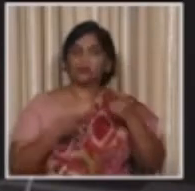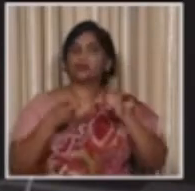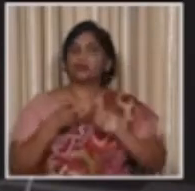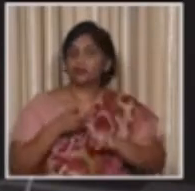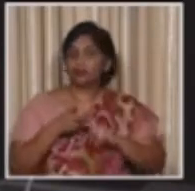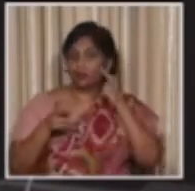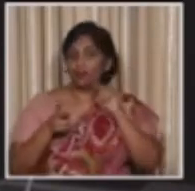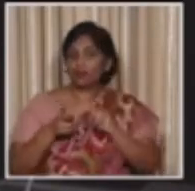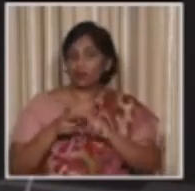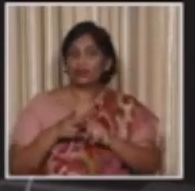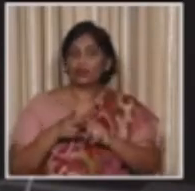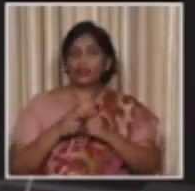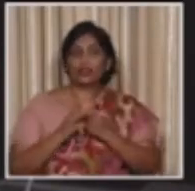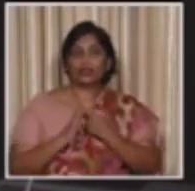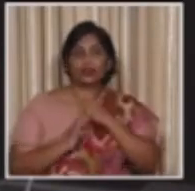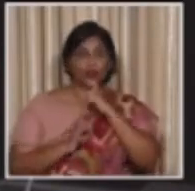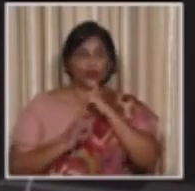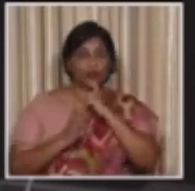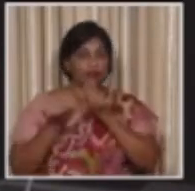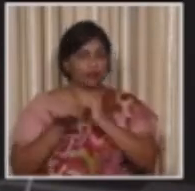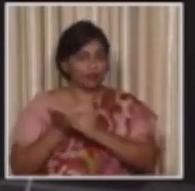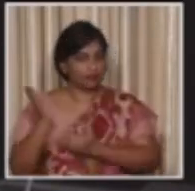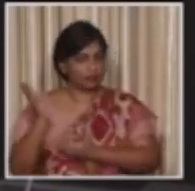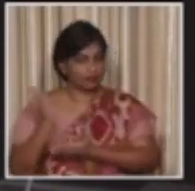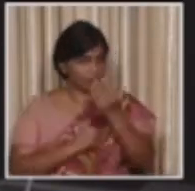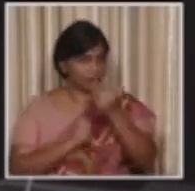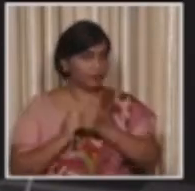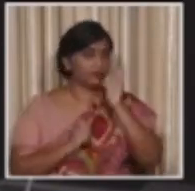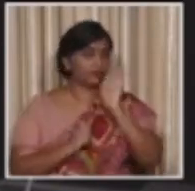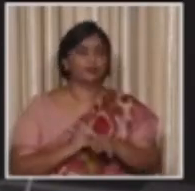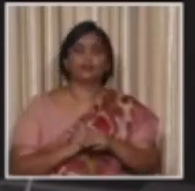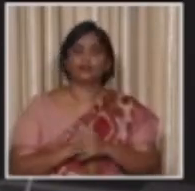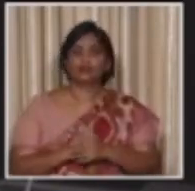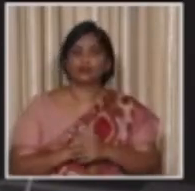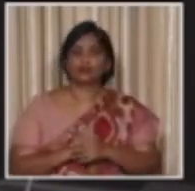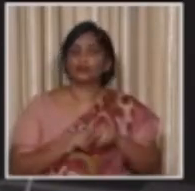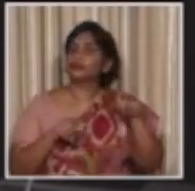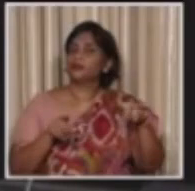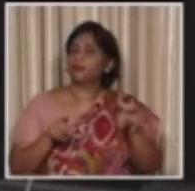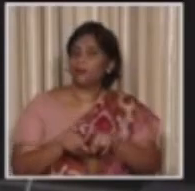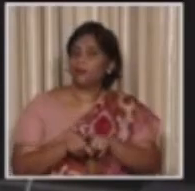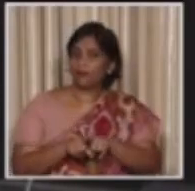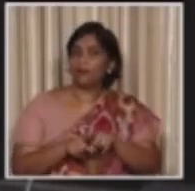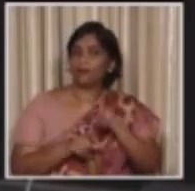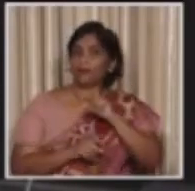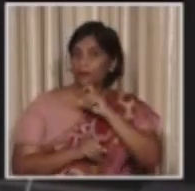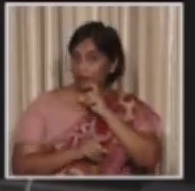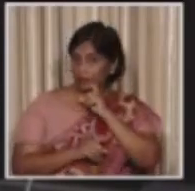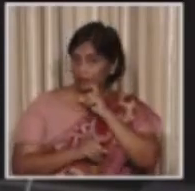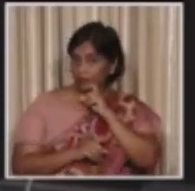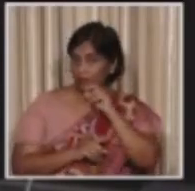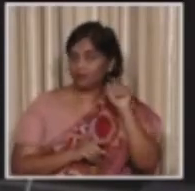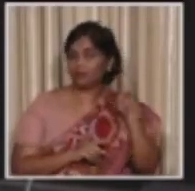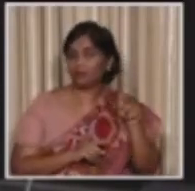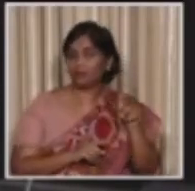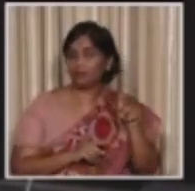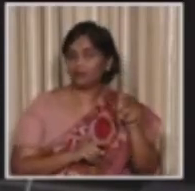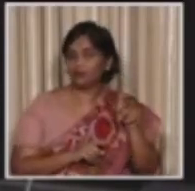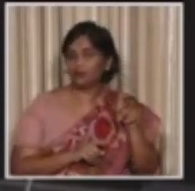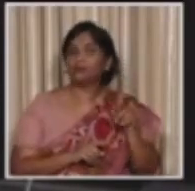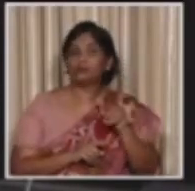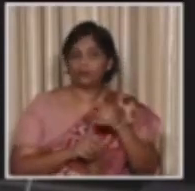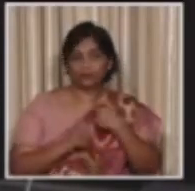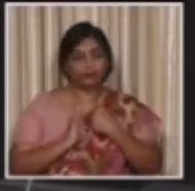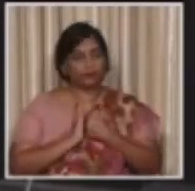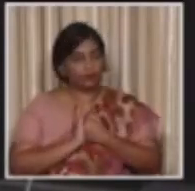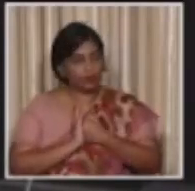මේ සම්බන්ධයෙන් රීට් ආඥාවක් ලබා ගන්න කටයුතු කරන්න කටයුතු කරලා තියෙනවා. එතකොට අධිකරණය ඊටාත්ම අපි